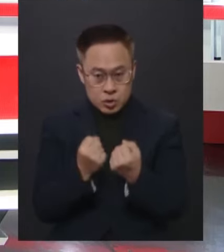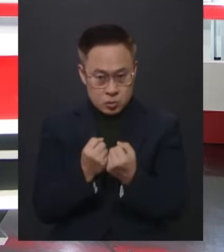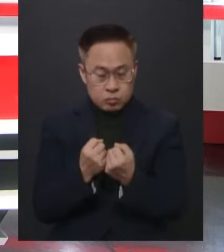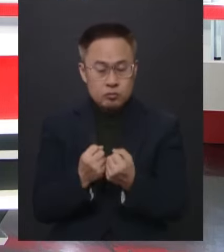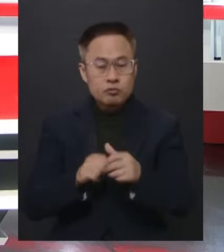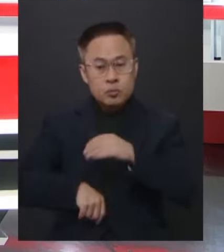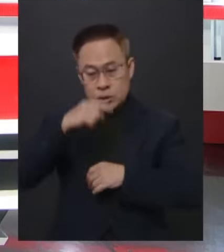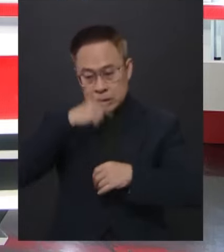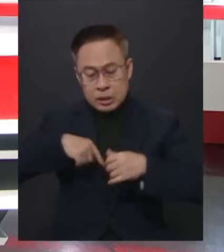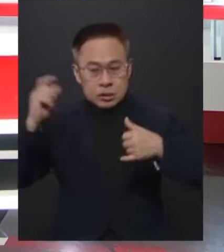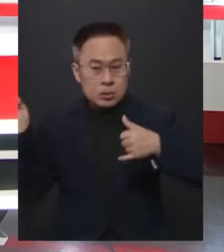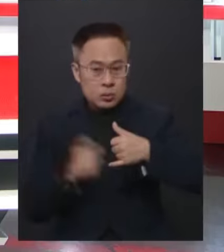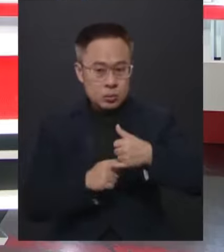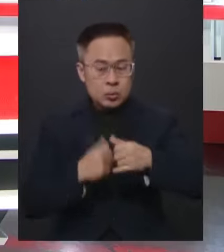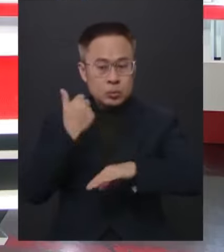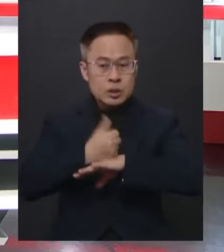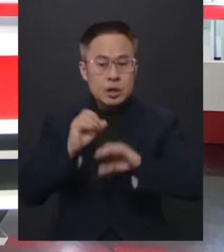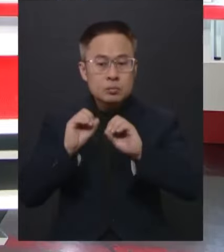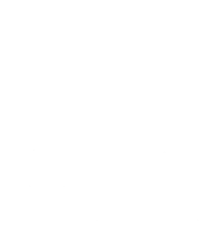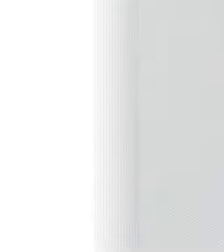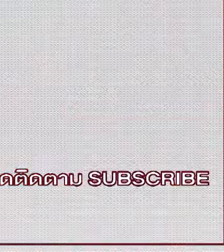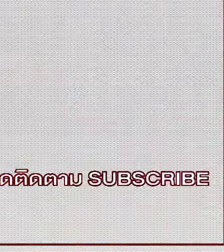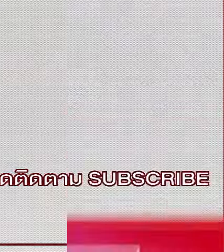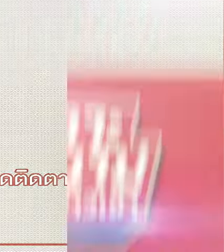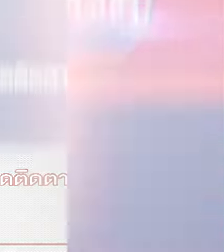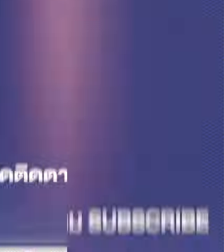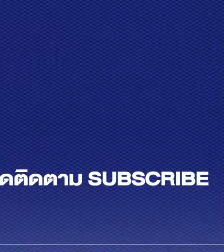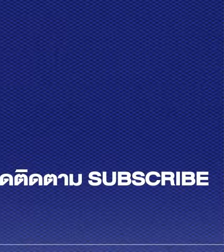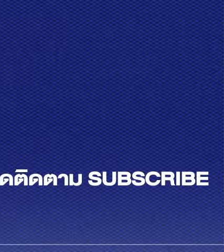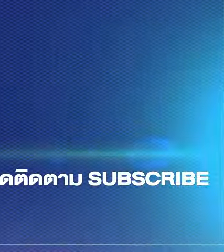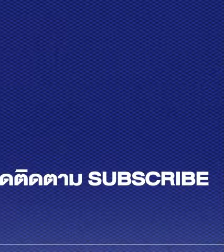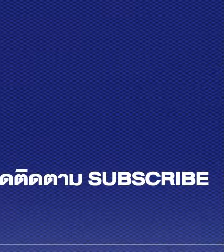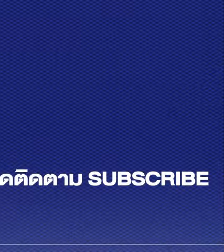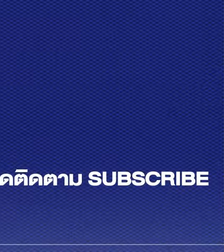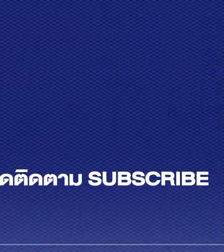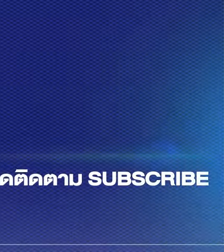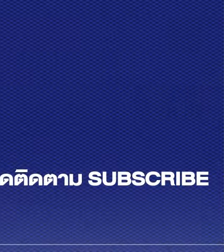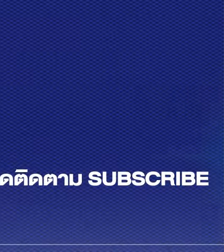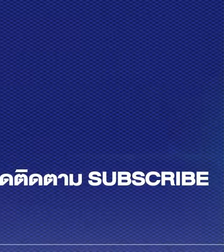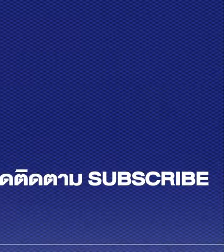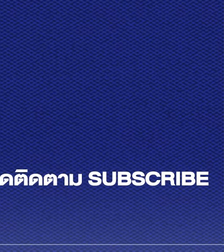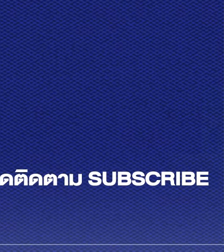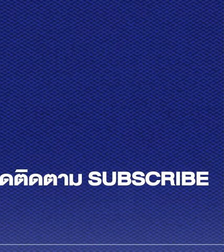ะคะว่าเดี๋ยวจะมีบทลงโทษตามมาอย่างไรบ้างนะคะ